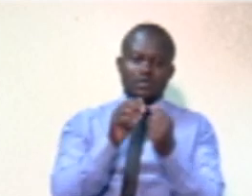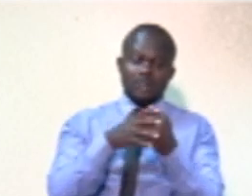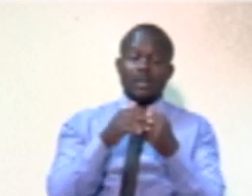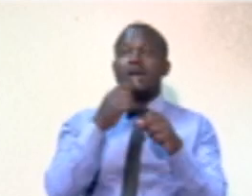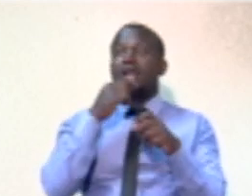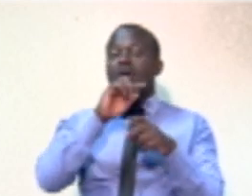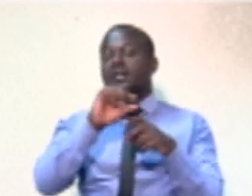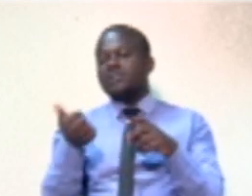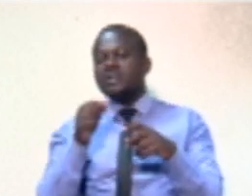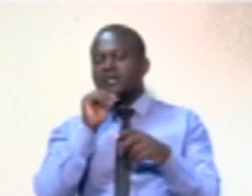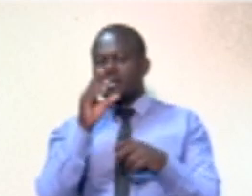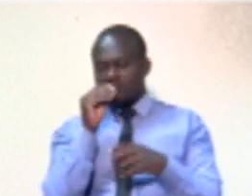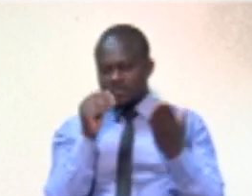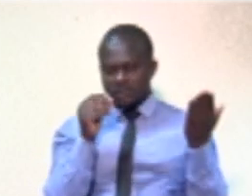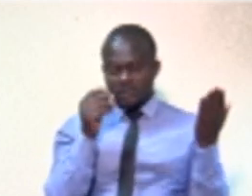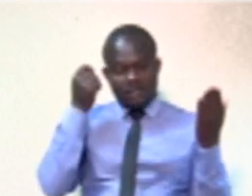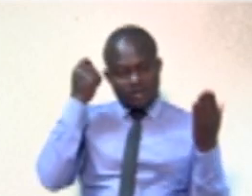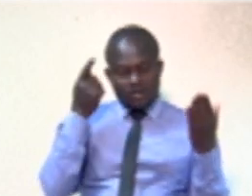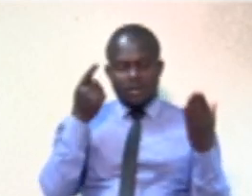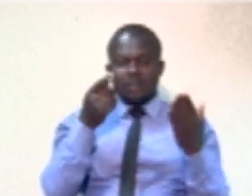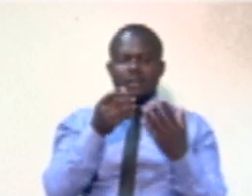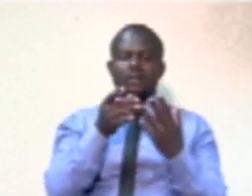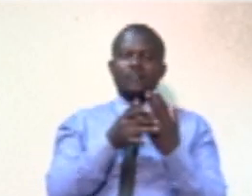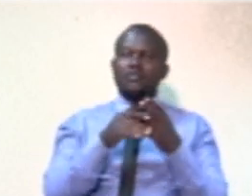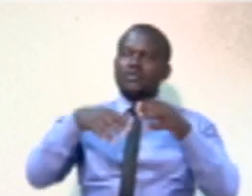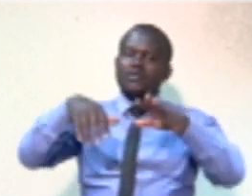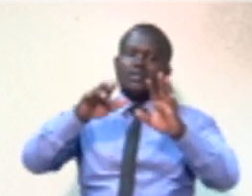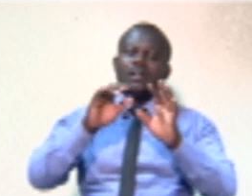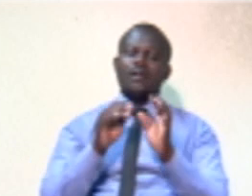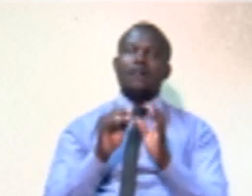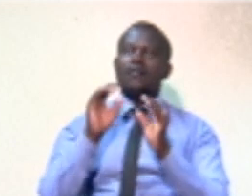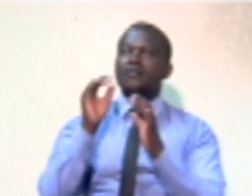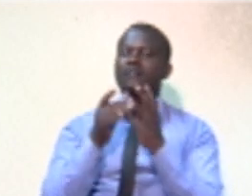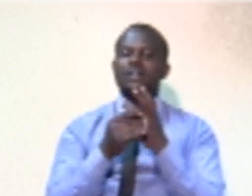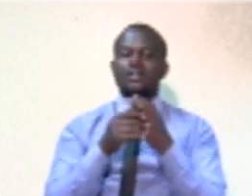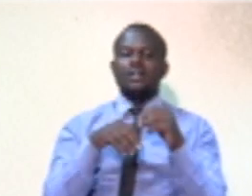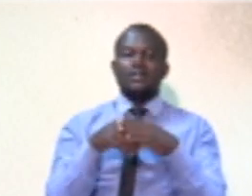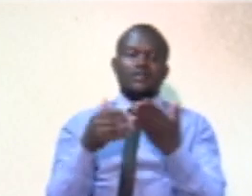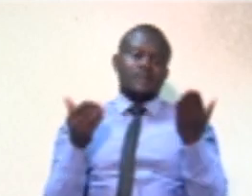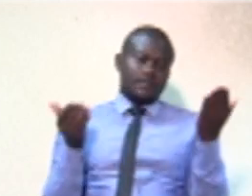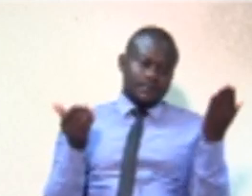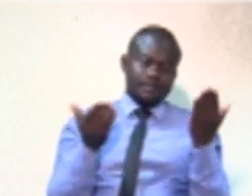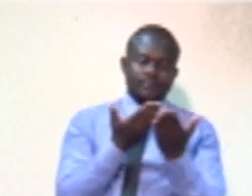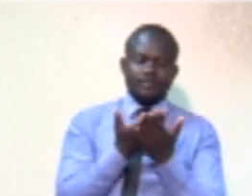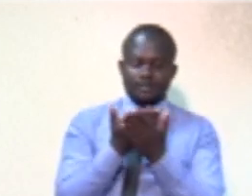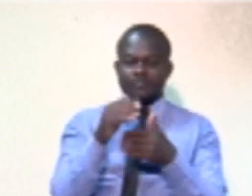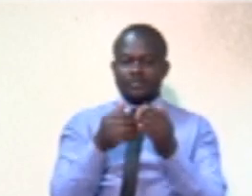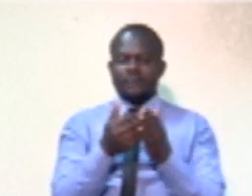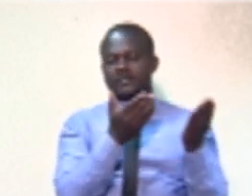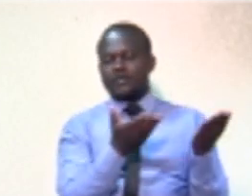ibindi batavuze. Bride of Shaw bya bintu byo gusezera ku bageni bya bindi y'amahango yo gusaba yo